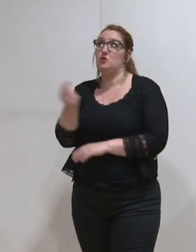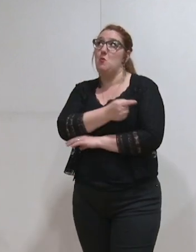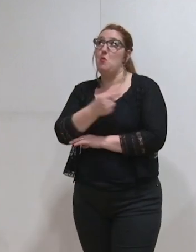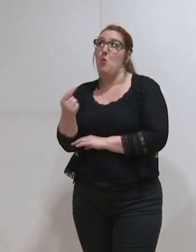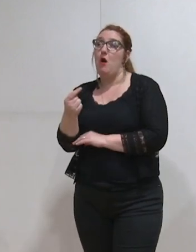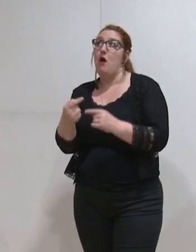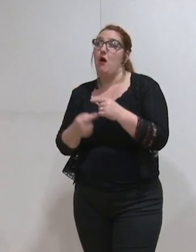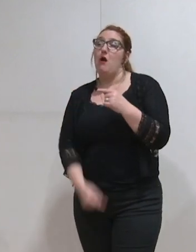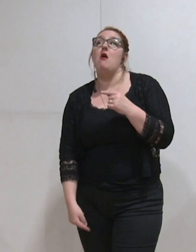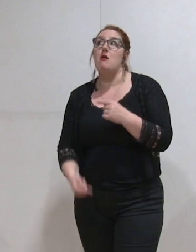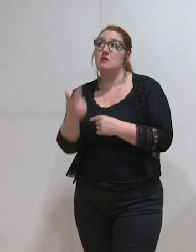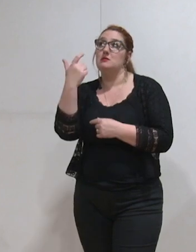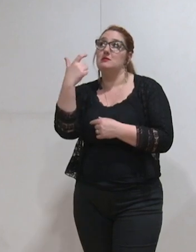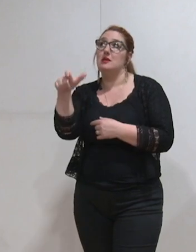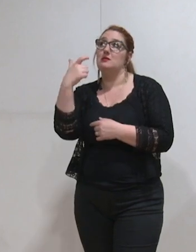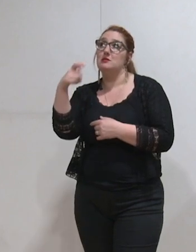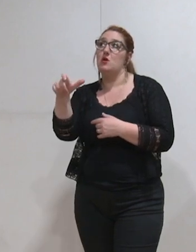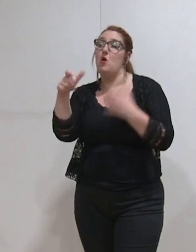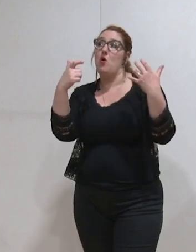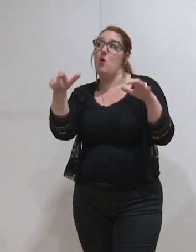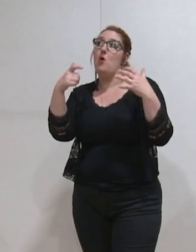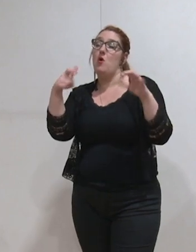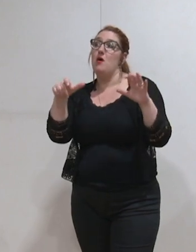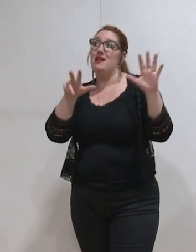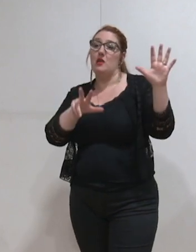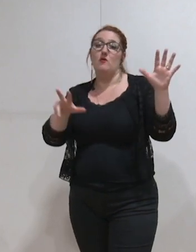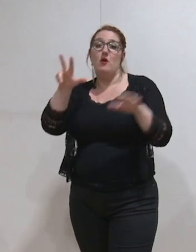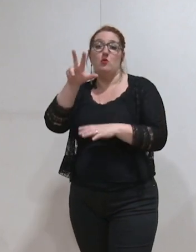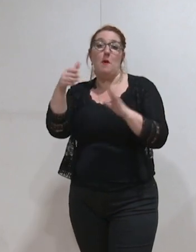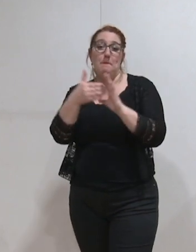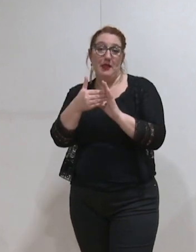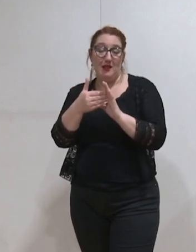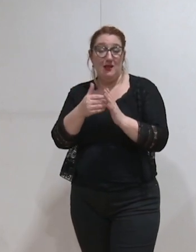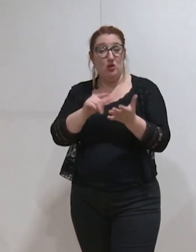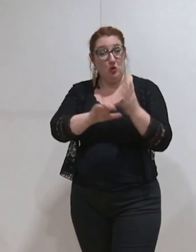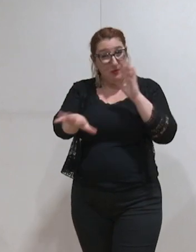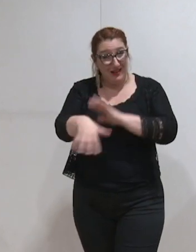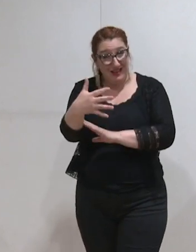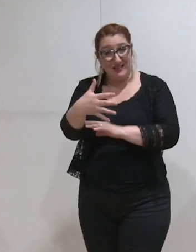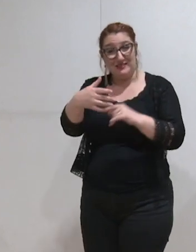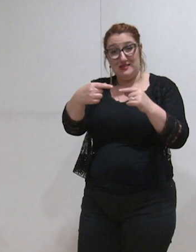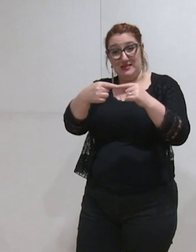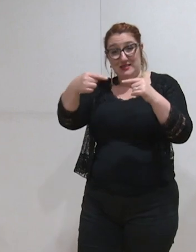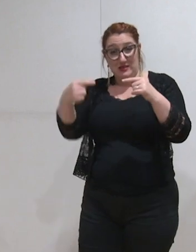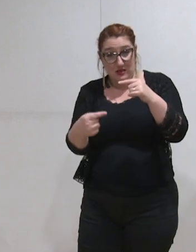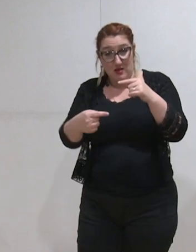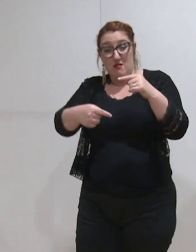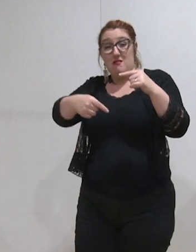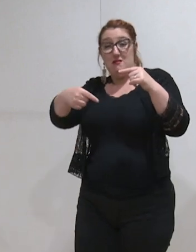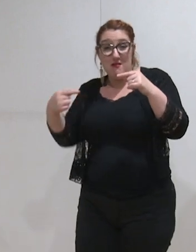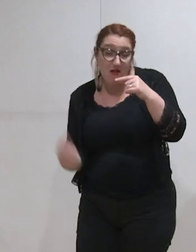783000 en 2014 et il est prévu qu'en 2015 la SEM perde un peu plus d'un